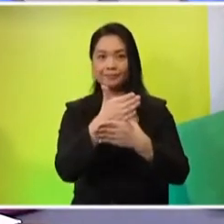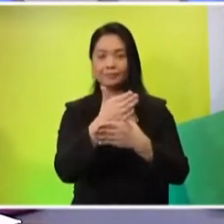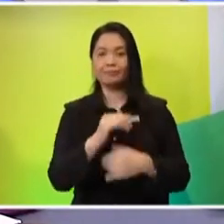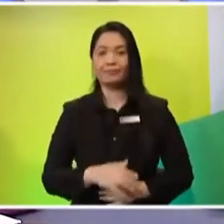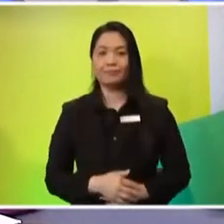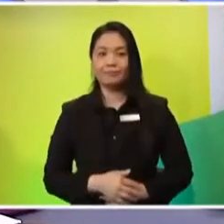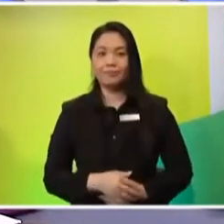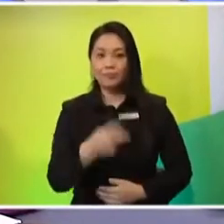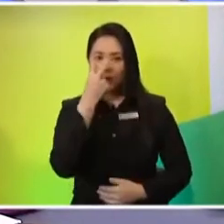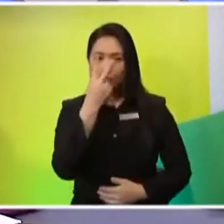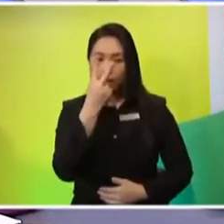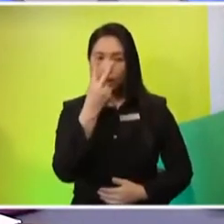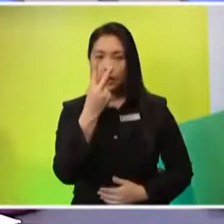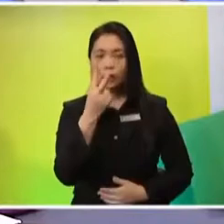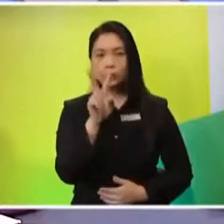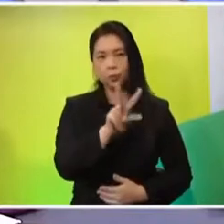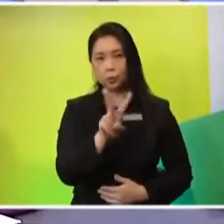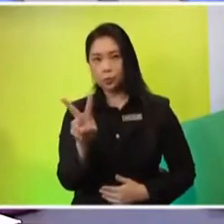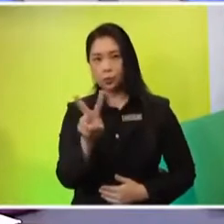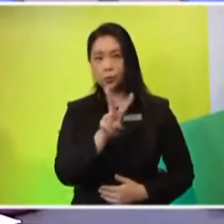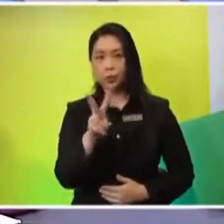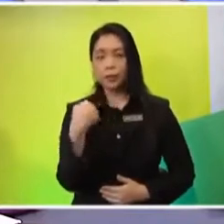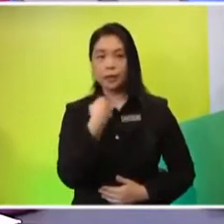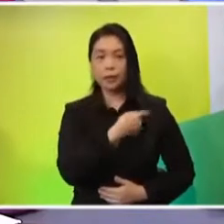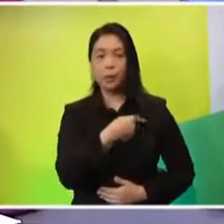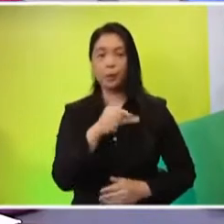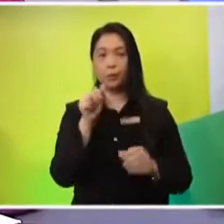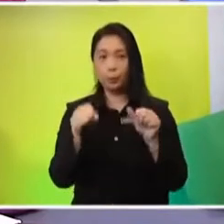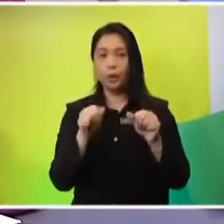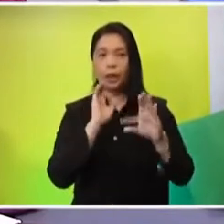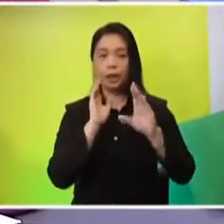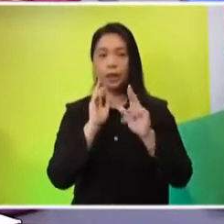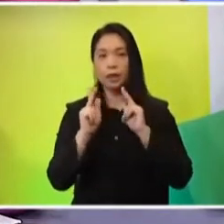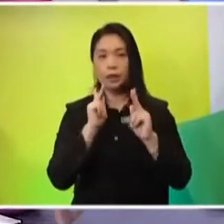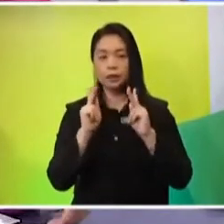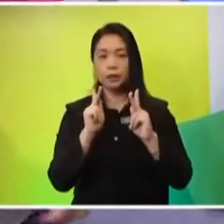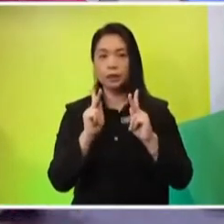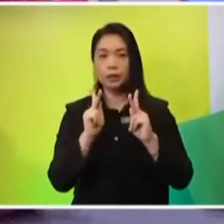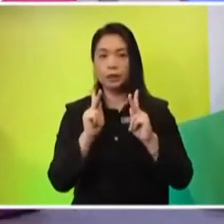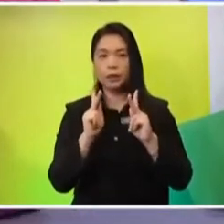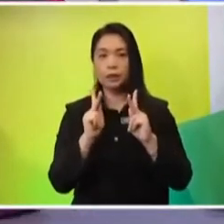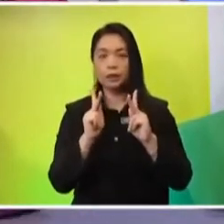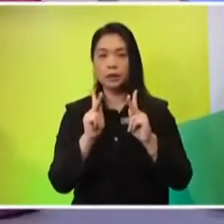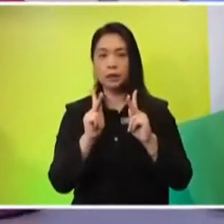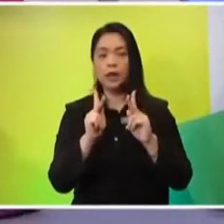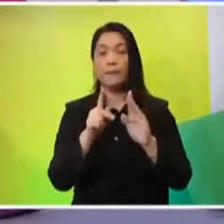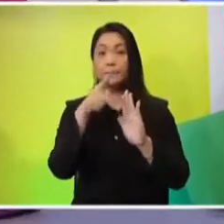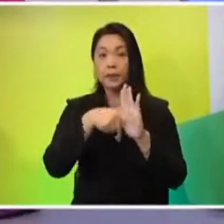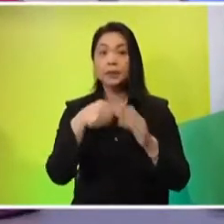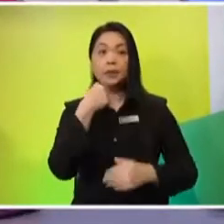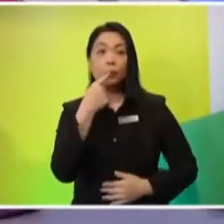Okey, nampak tak? Dua bahagian ini kita boleh katakan kepada penyebut